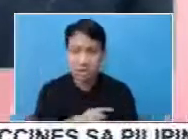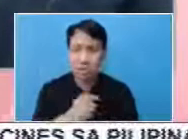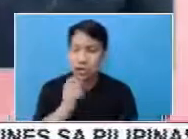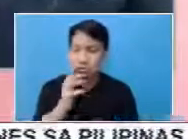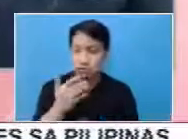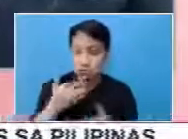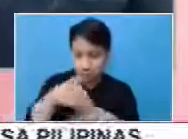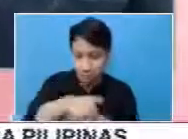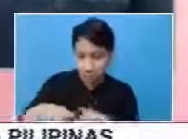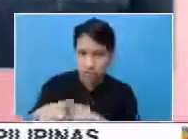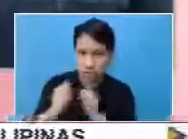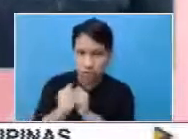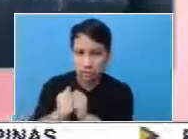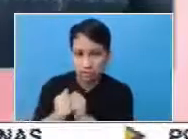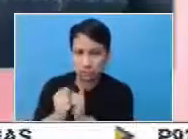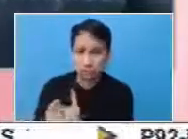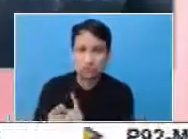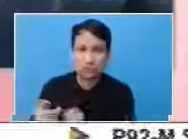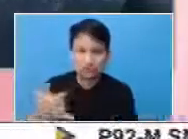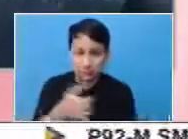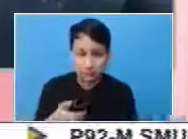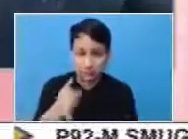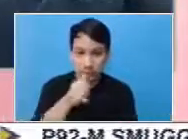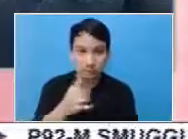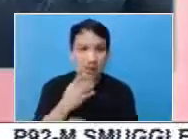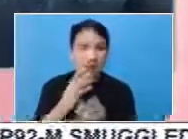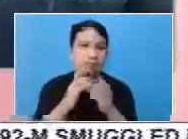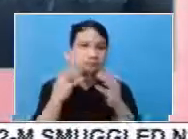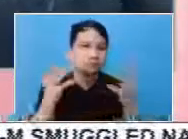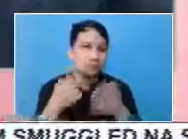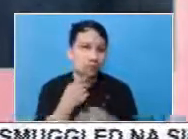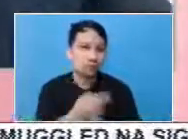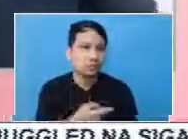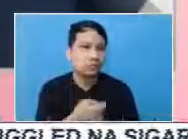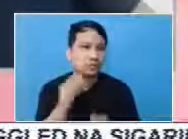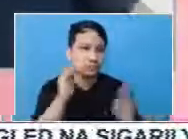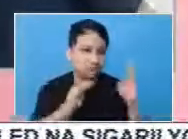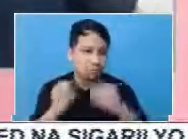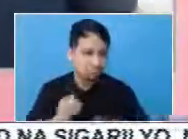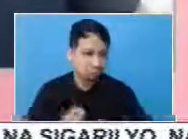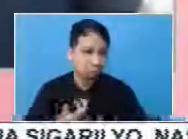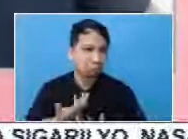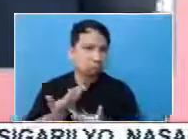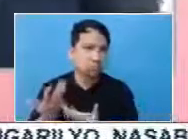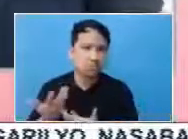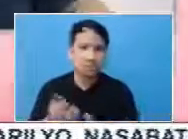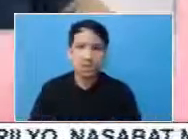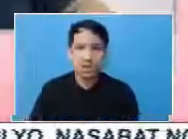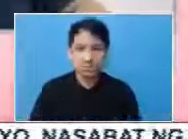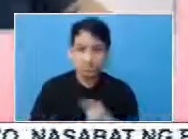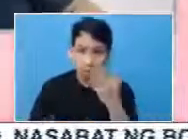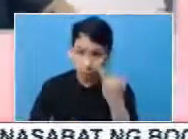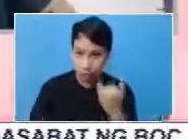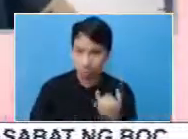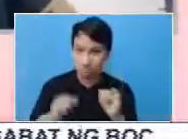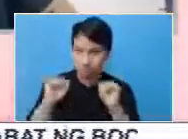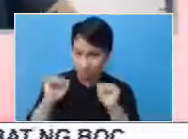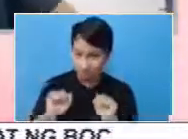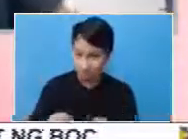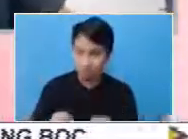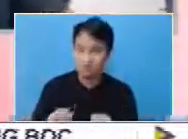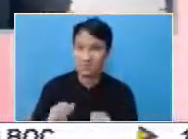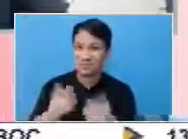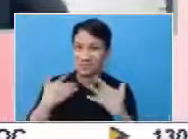Kahit po sa mga hanay po ng mamamahayag, nararamdaman po nila yung ganitong mga bagay. Oo. Napagalam mo namin, Cap, na mayroong gagawing